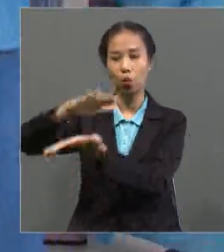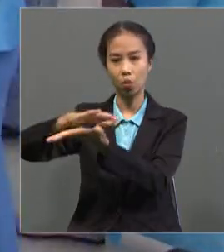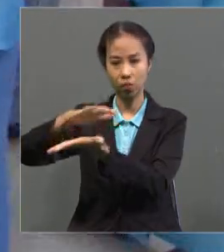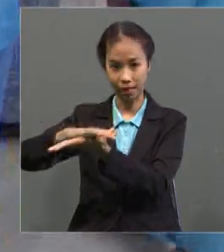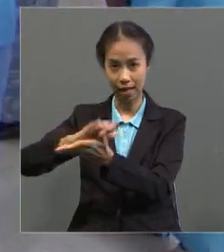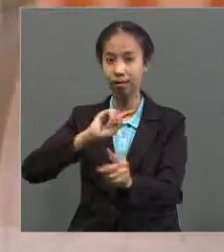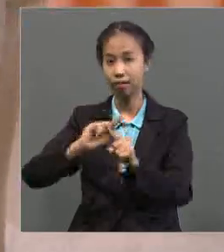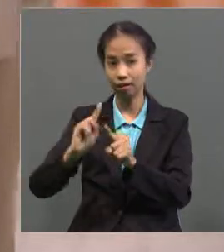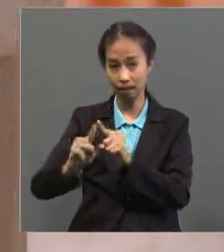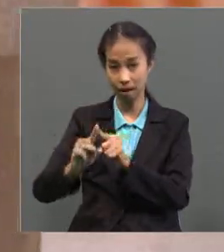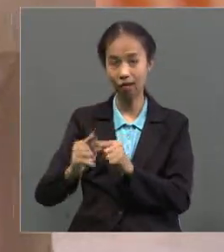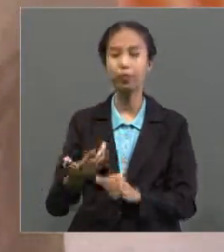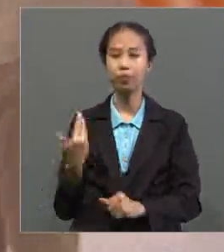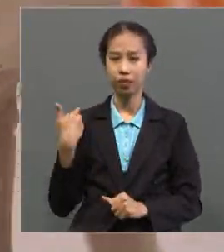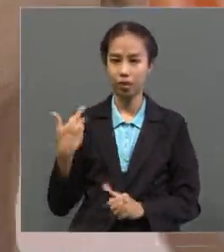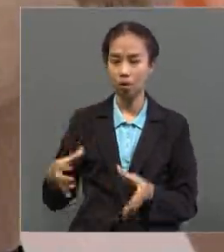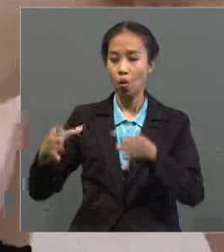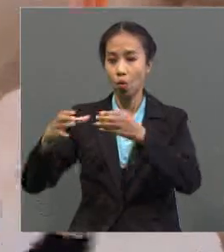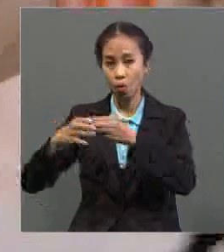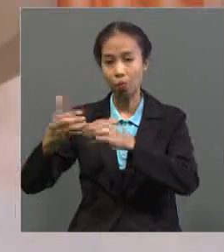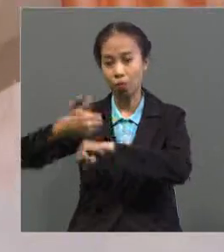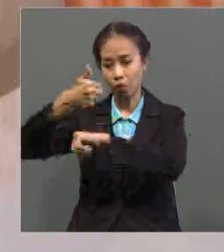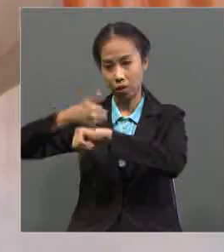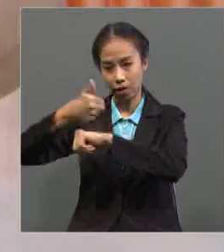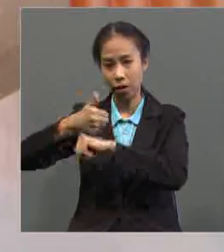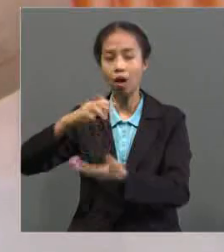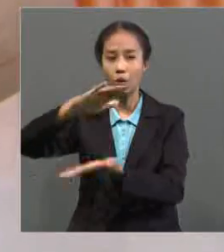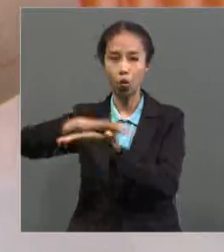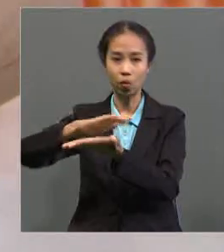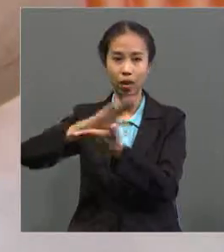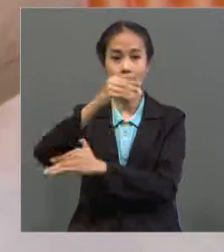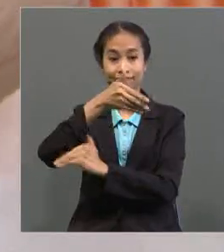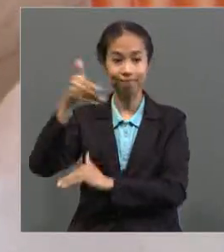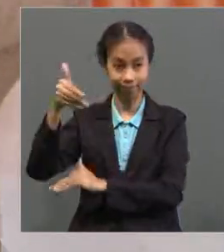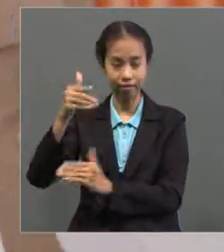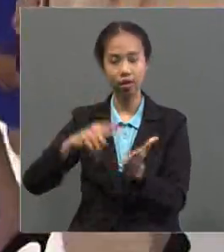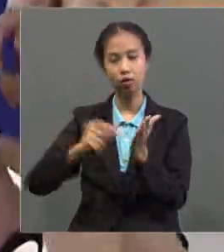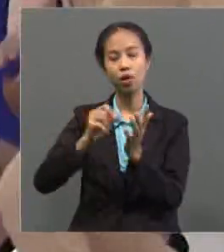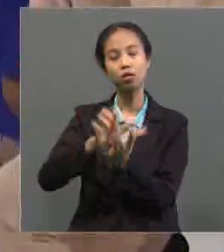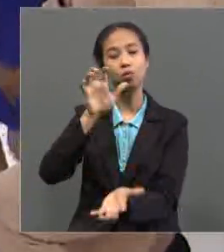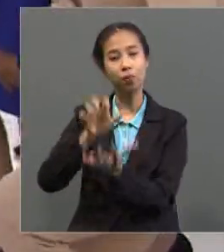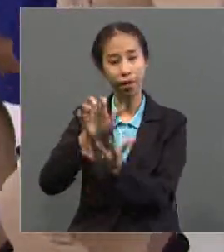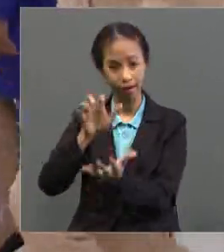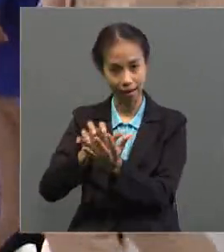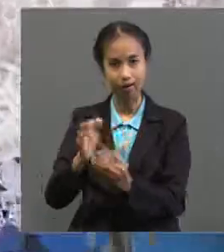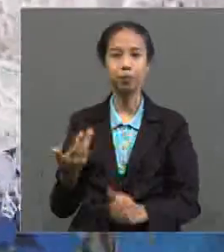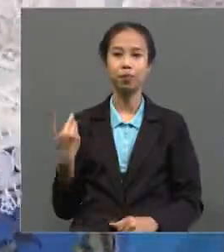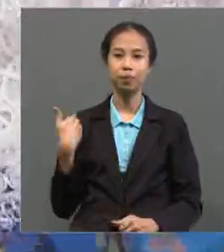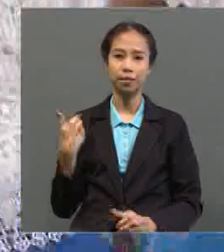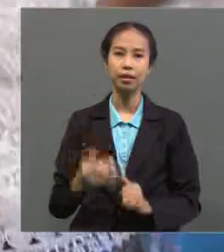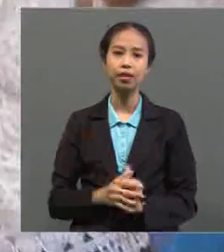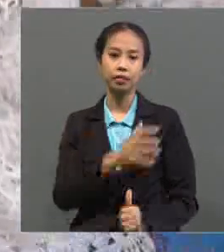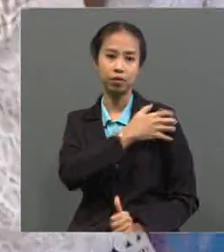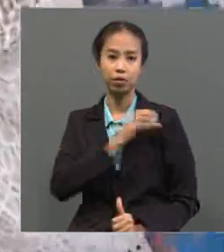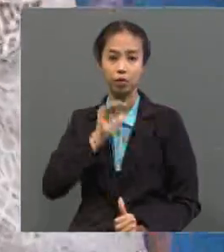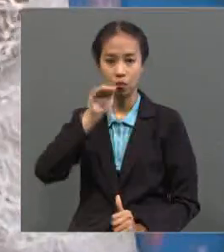โรงเรียนอัสสัมชัญเขตบางรักคณะผู้บริหารโรงเรียนนานาชาติเวอร์ซอสมุทรปราการเทศบาลเมือง